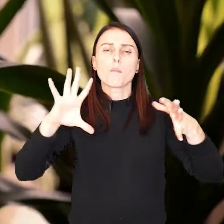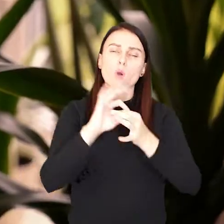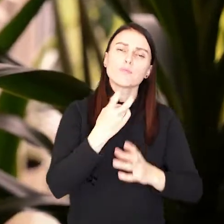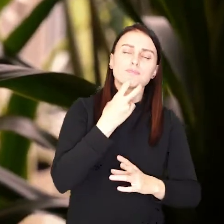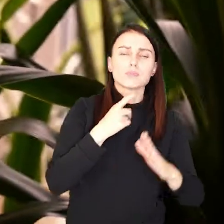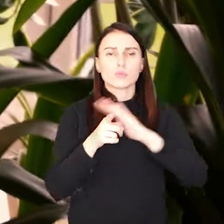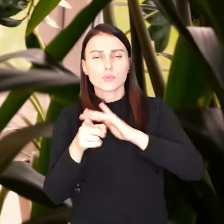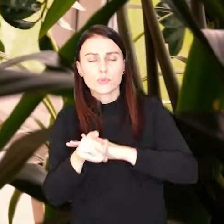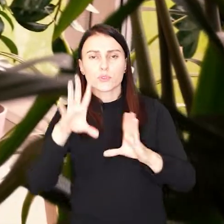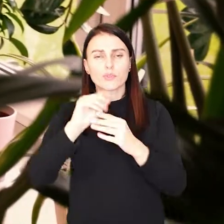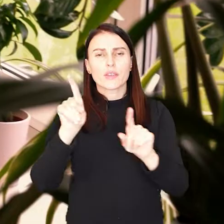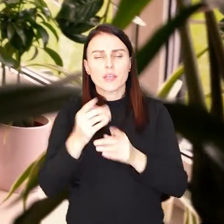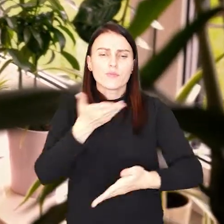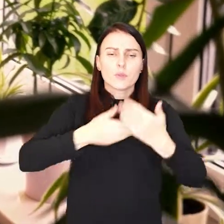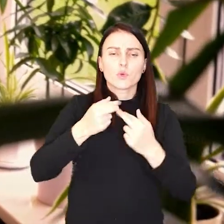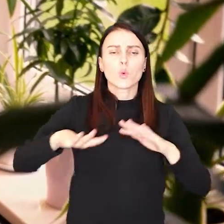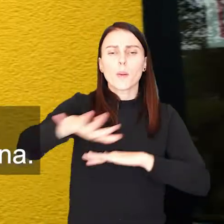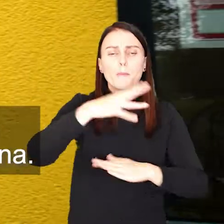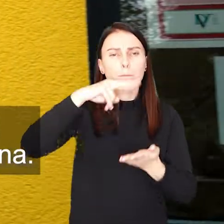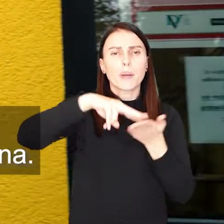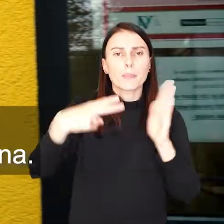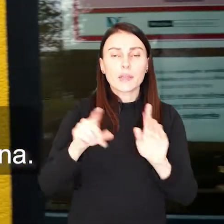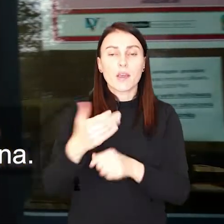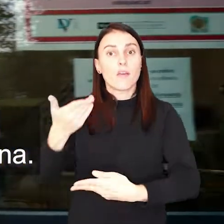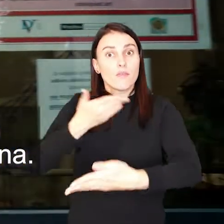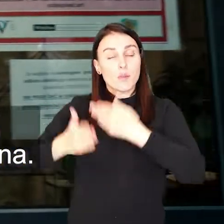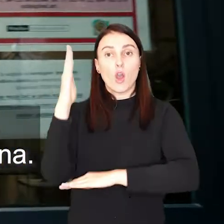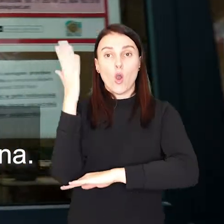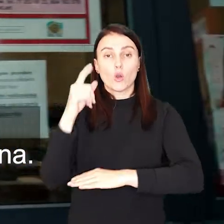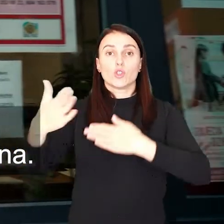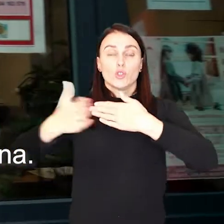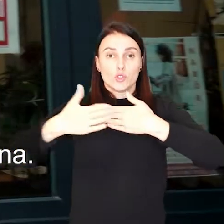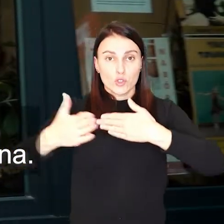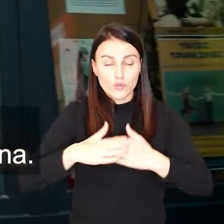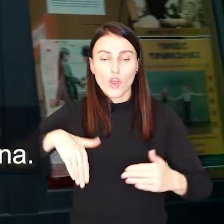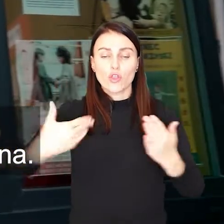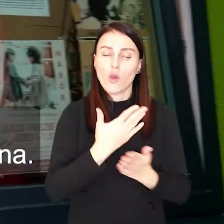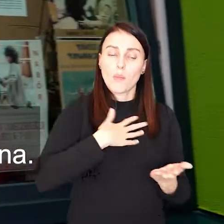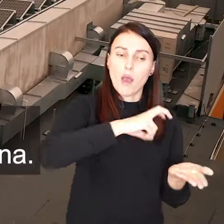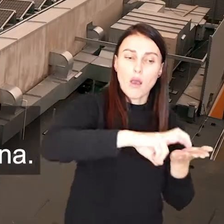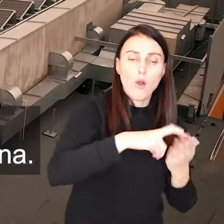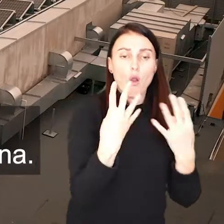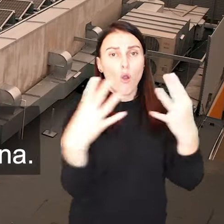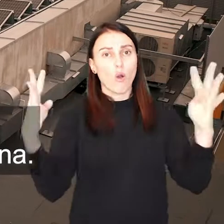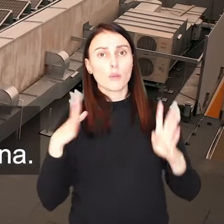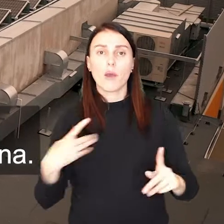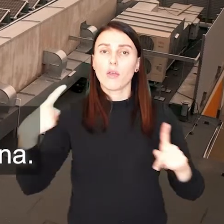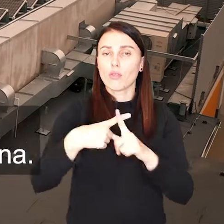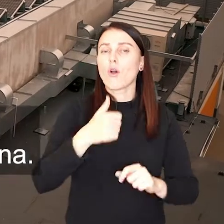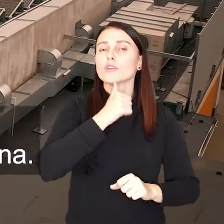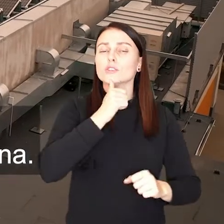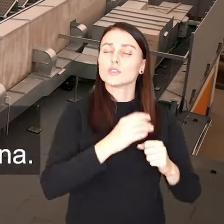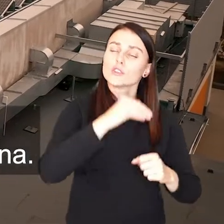pomieszczeń. Wymieniono też drzwi i okna. Poza tym pojawiły się nowe chodniki, ogrodzenie, dodatkowa zieleń, a na